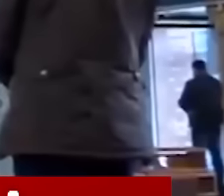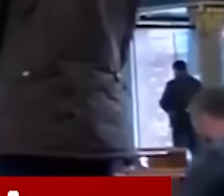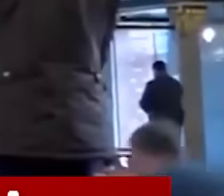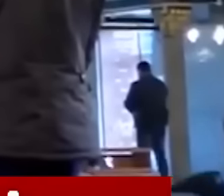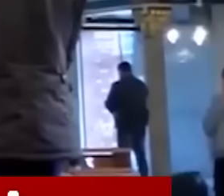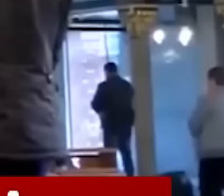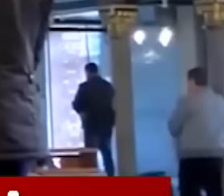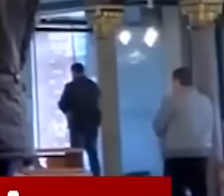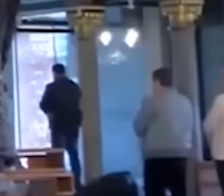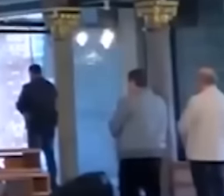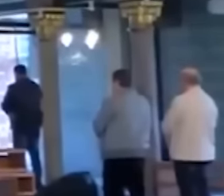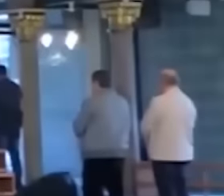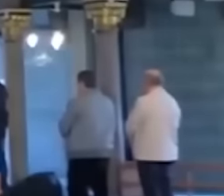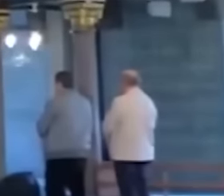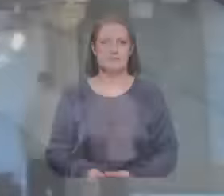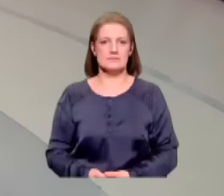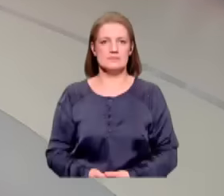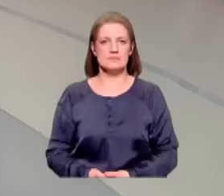illallah.